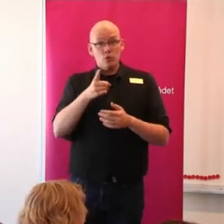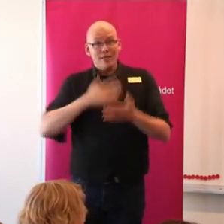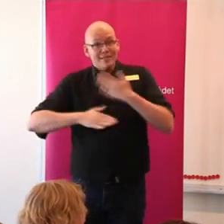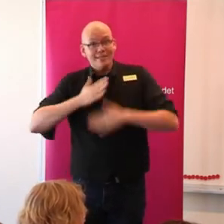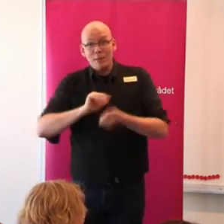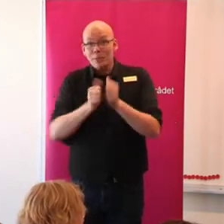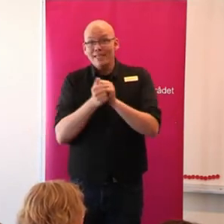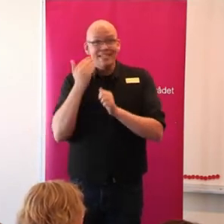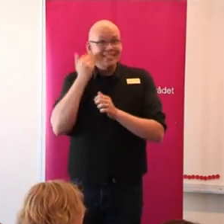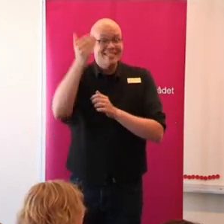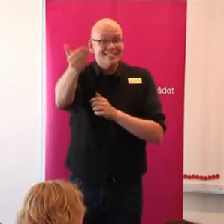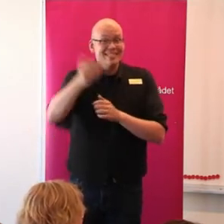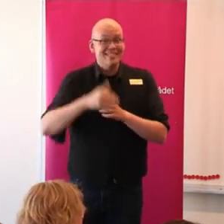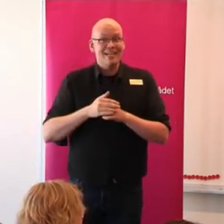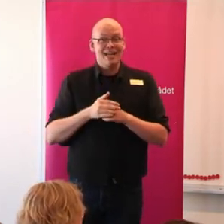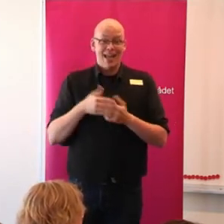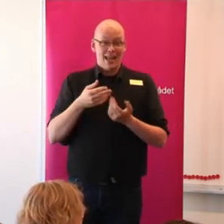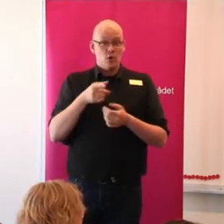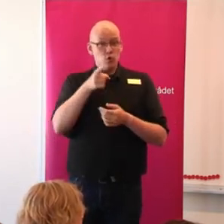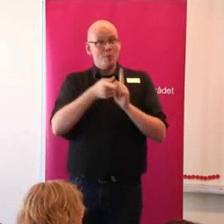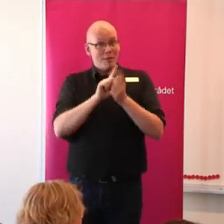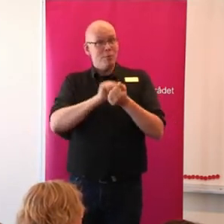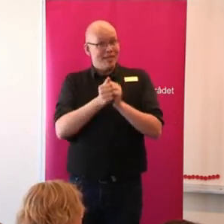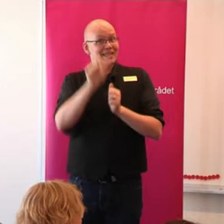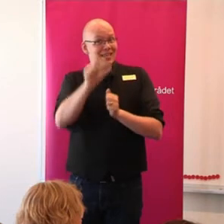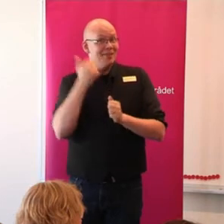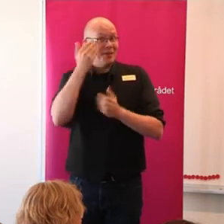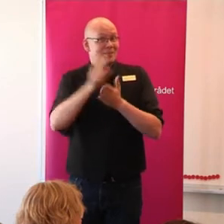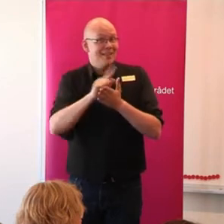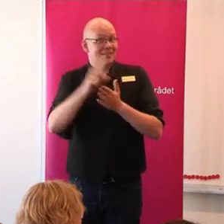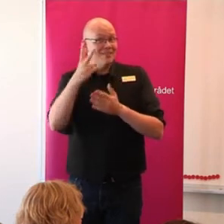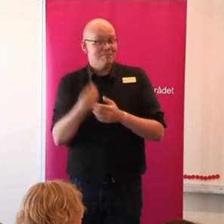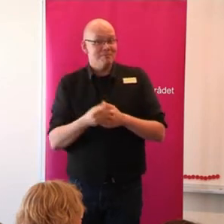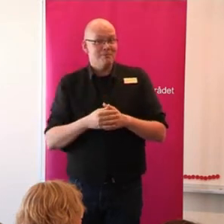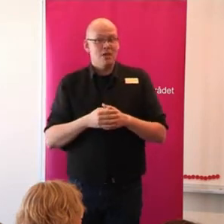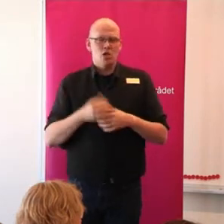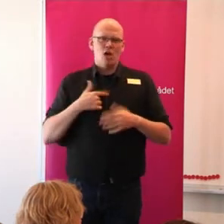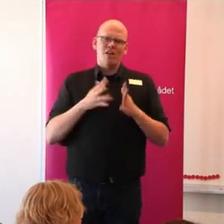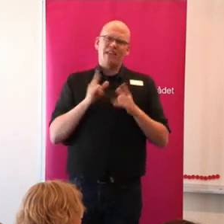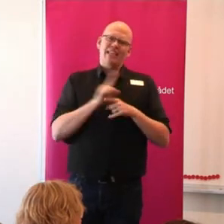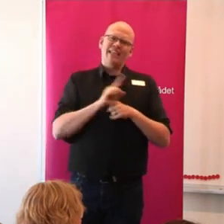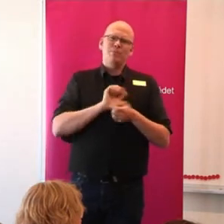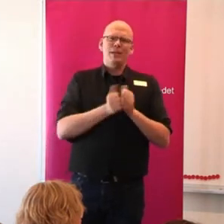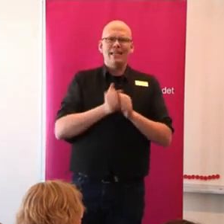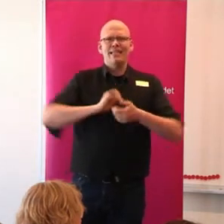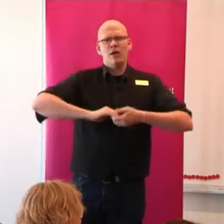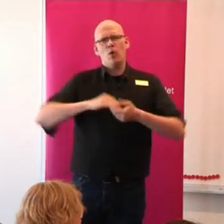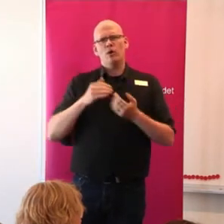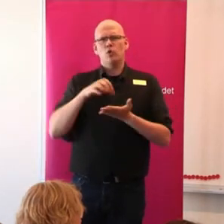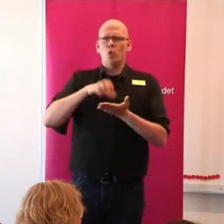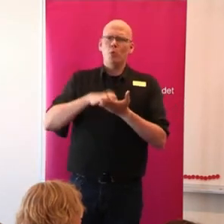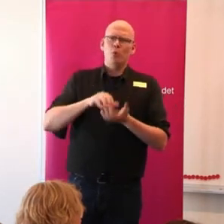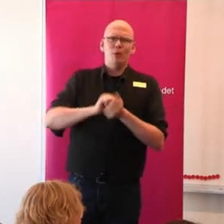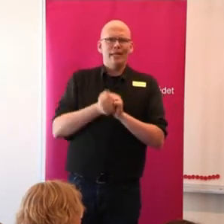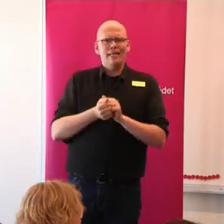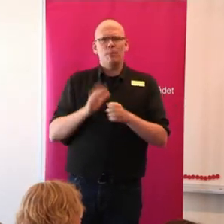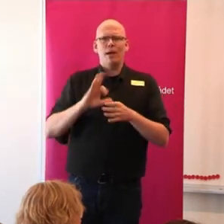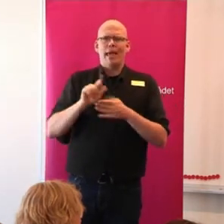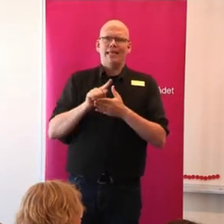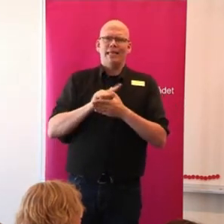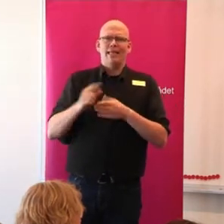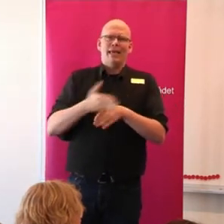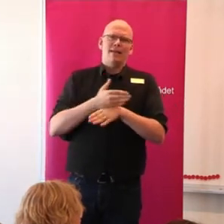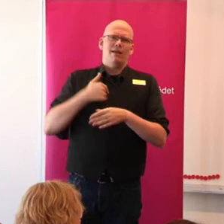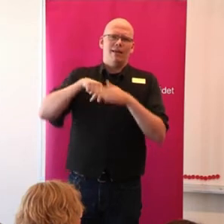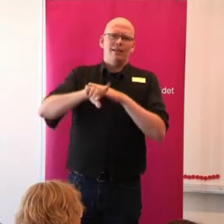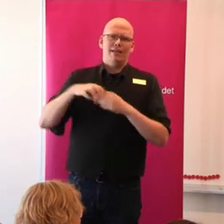mig för politik eller kalla mig för politiker. Men jag var fritidspolitiker innan och heltidspolitiker på kommunnivå innan jag hamnade i riksdagen, så hade jag